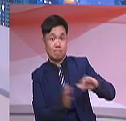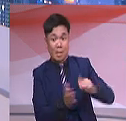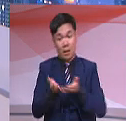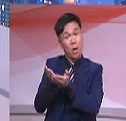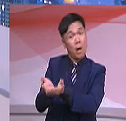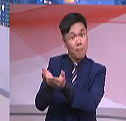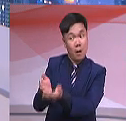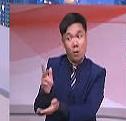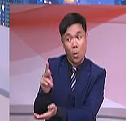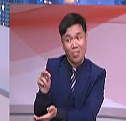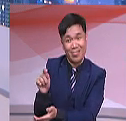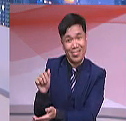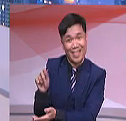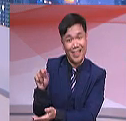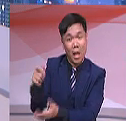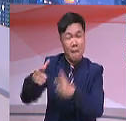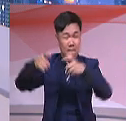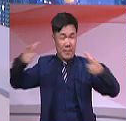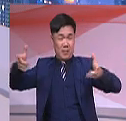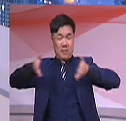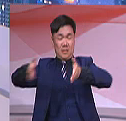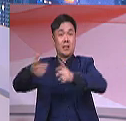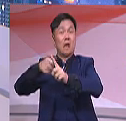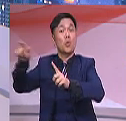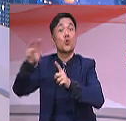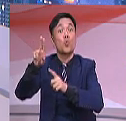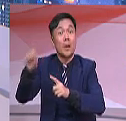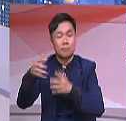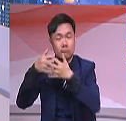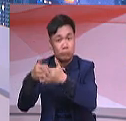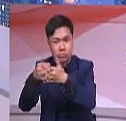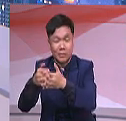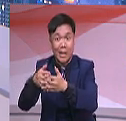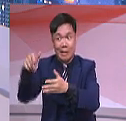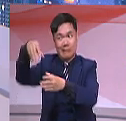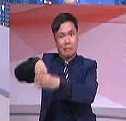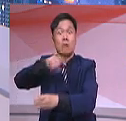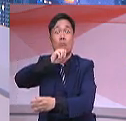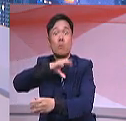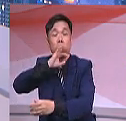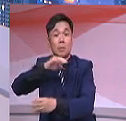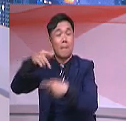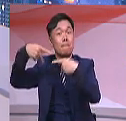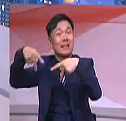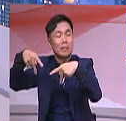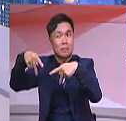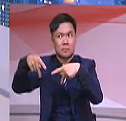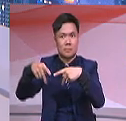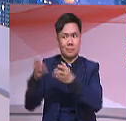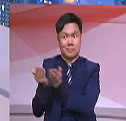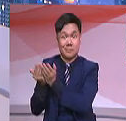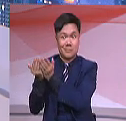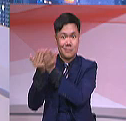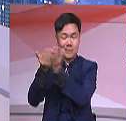Kapal kontena dari Amerika Syarikat yang disyaki dalam perjalanan membawa sisa plastik ke Malaysia bakal diusir sebaik